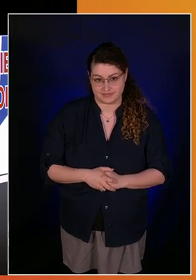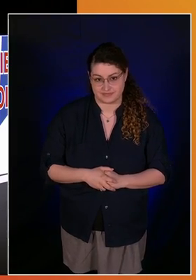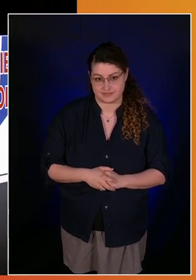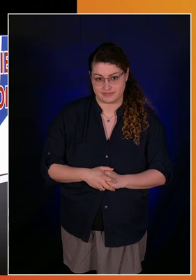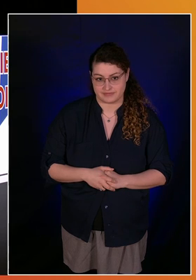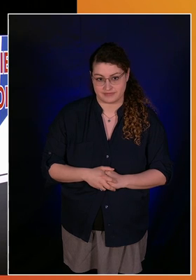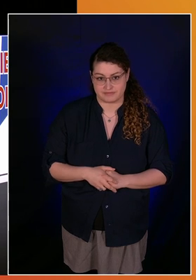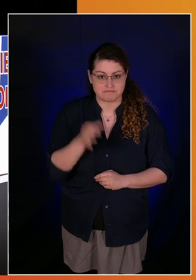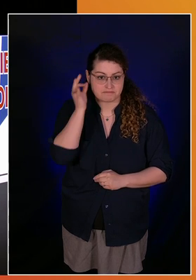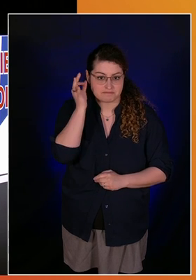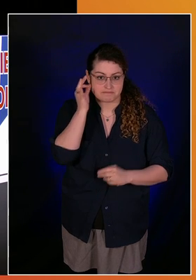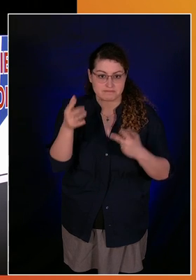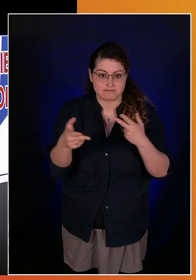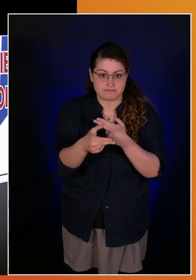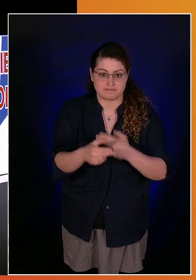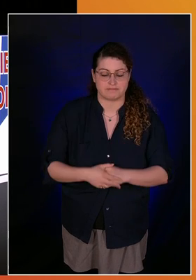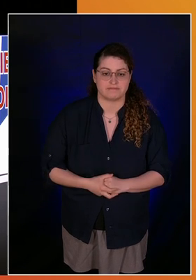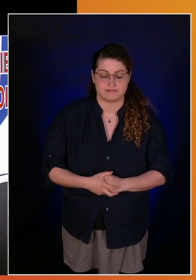2 la